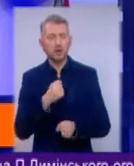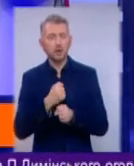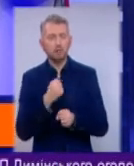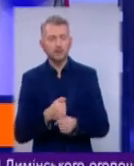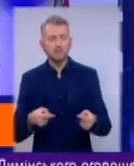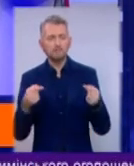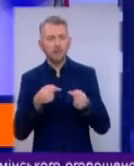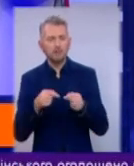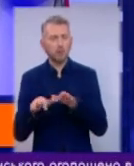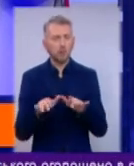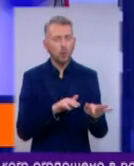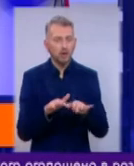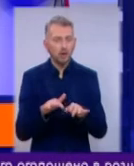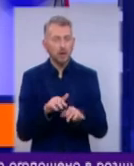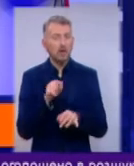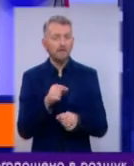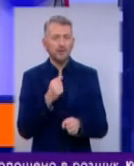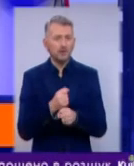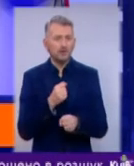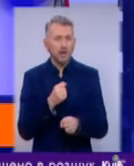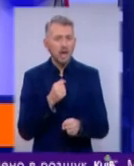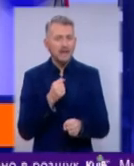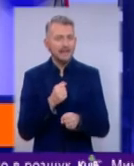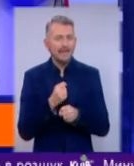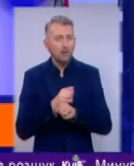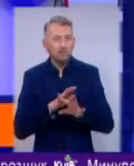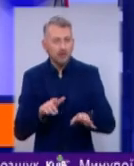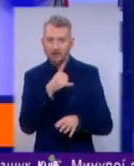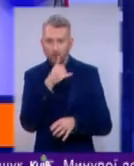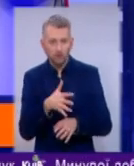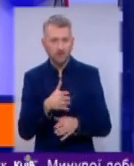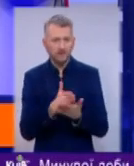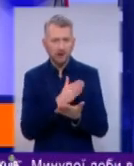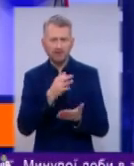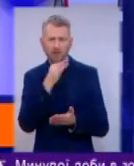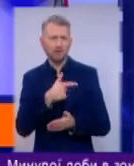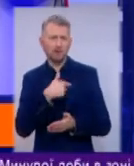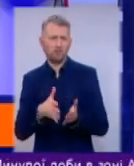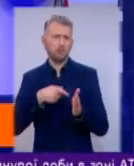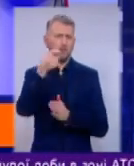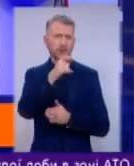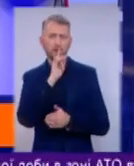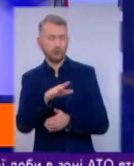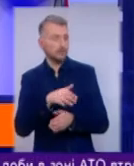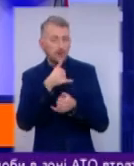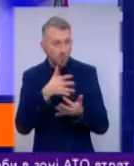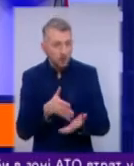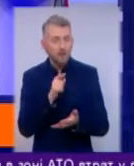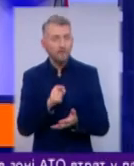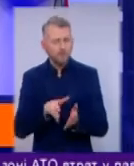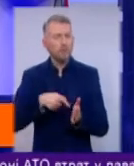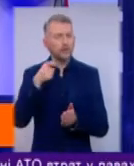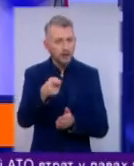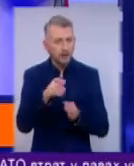певні ритуальні кроки, тому що він їх робити, не робити він не може. Тобто взагалі сказати, я не буду нічого подавати, він не може. Він подає.